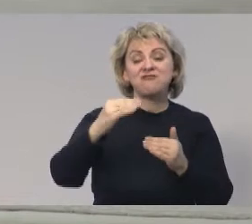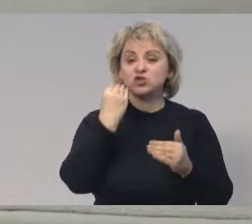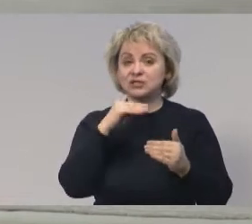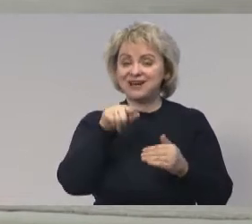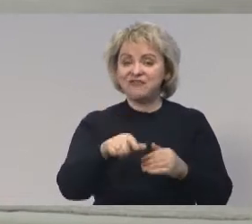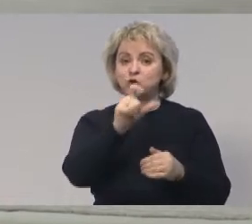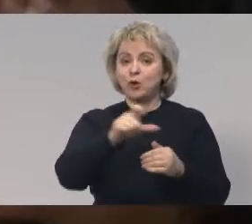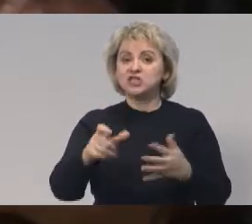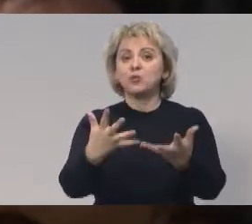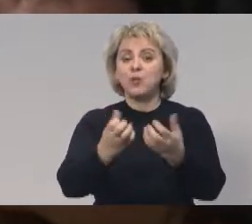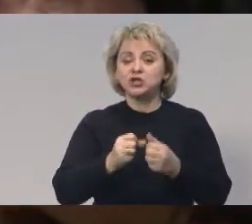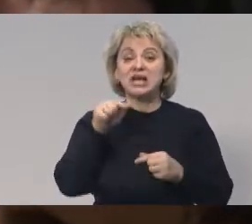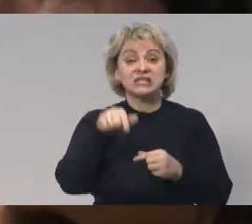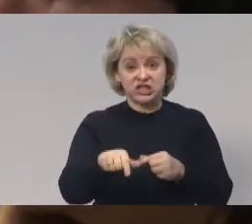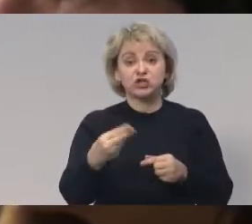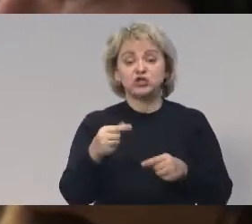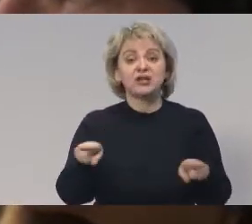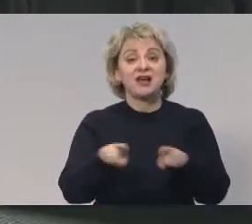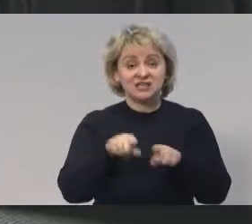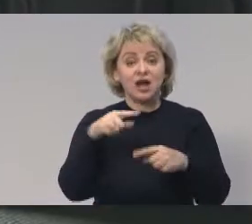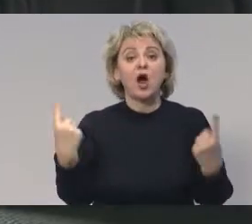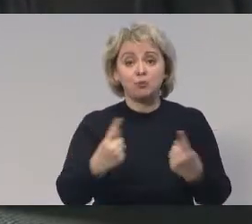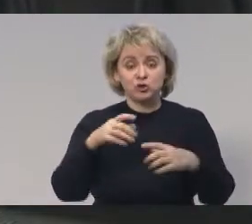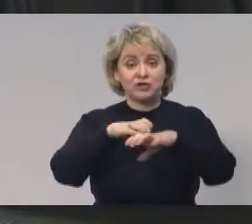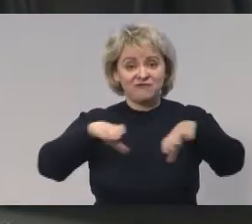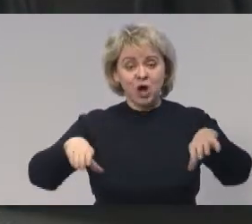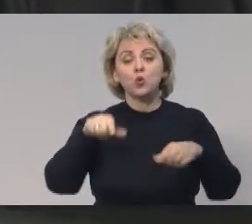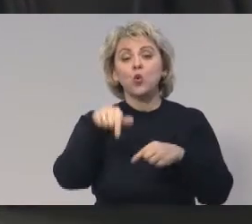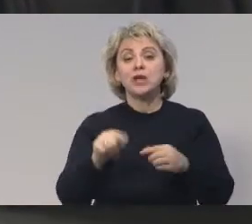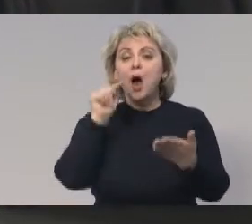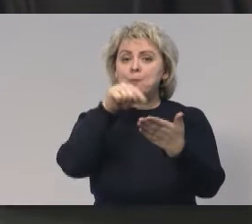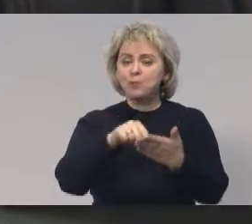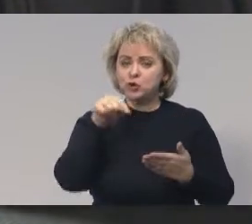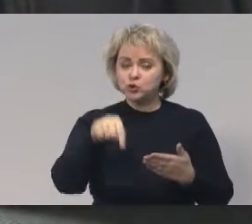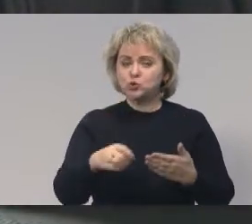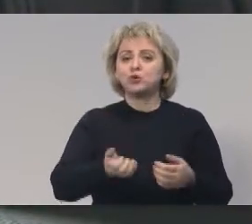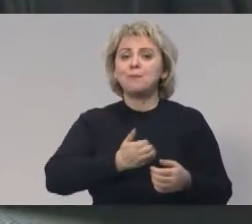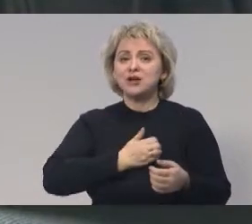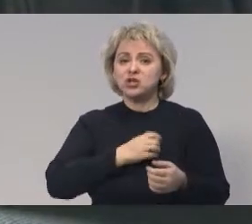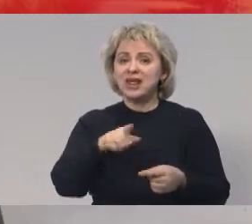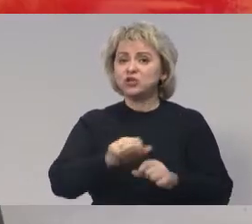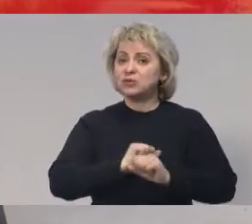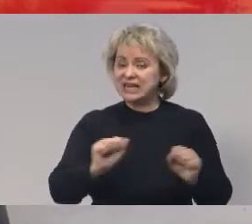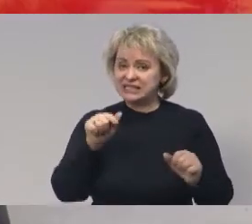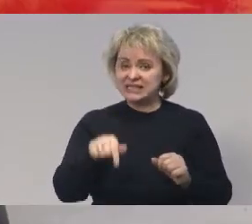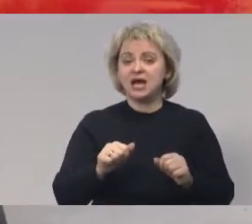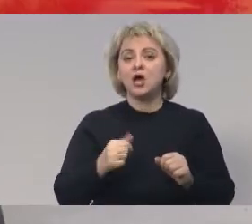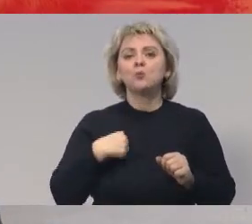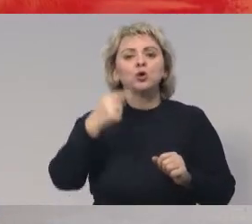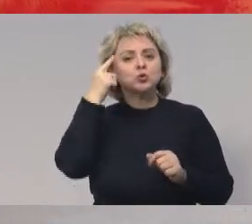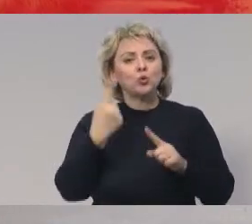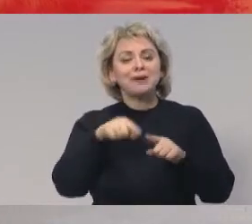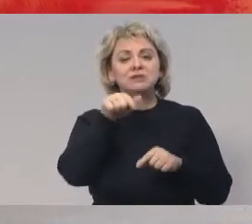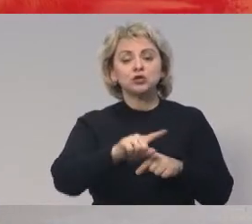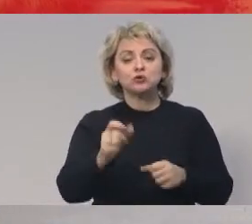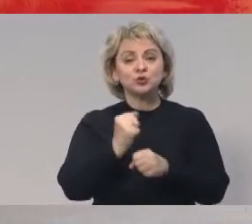комфорт пассажиры получат за те же деньги, что и в обычном плацкарте. А вот попасть сюда по желанию пока нельзя. Мы думаем над тем,